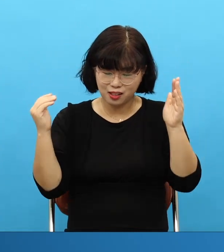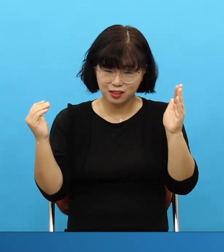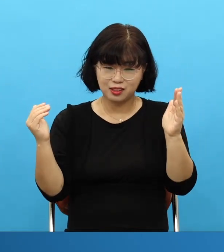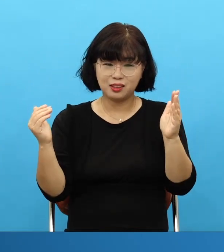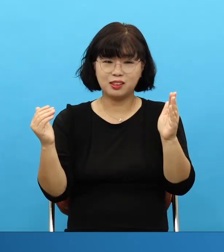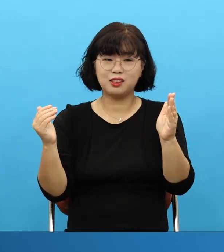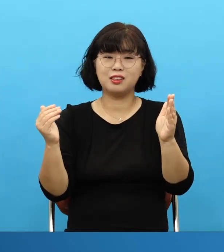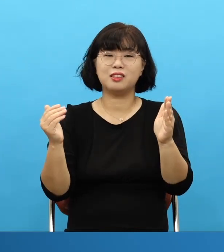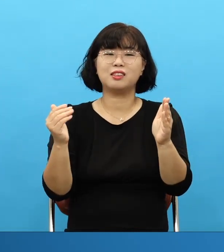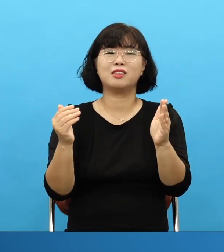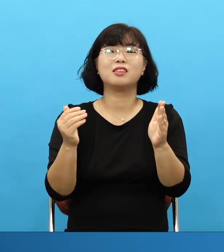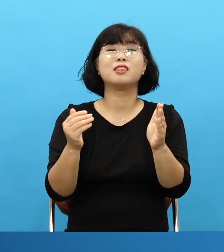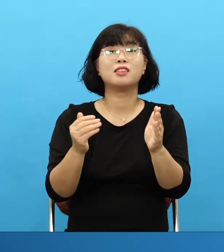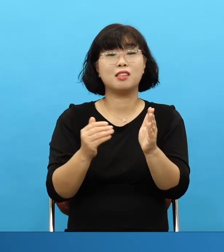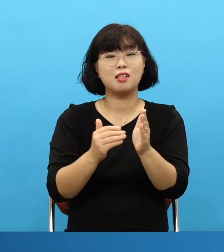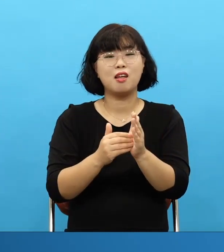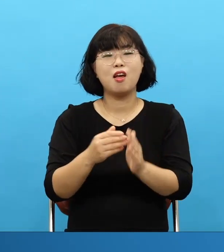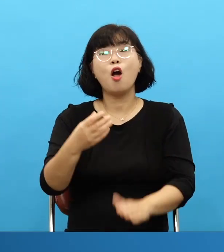받기까지